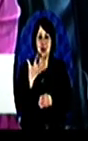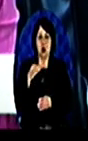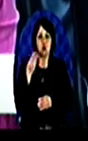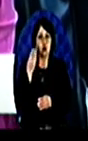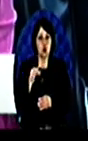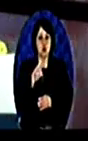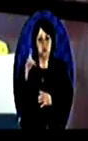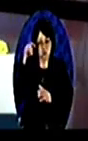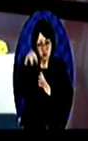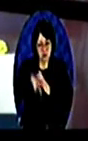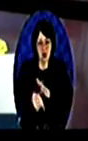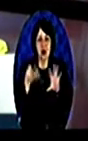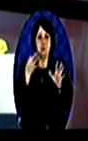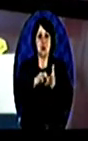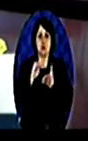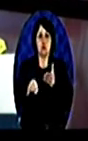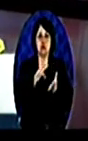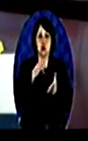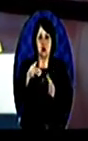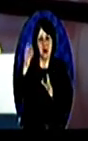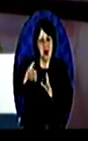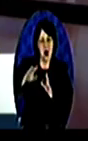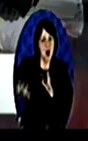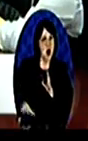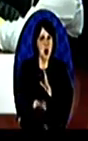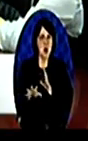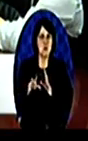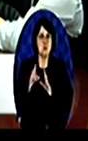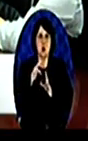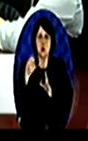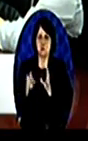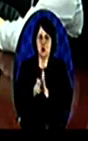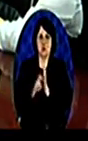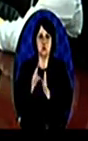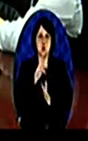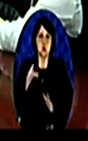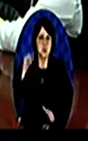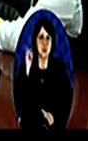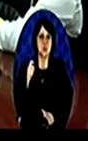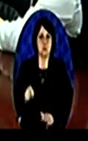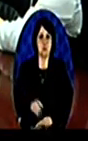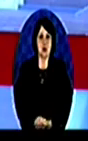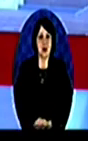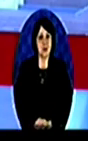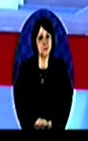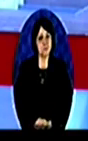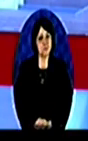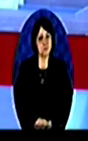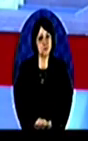тэрбум тонн буюу түүнээс дээш хэмжээтэй нөөцтэй байх боломжтой гэж тогтоосон юм а. Компани бас нэр хүндгэж байгаа. Санхүүгийн